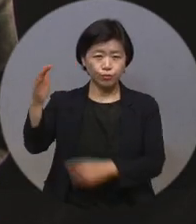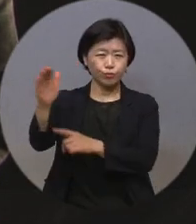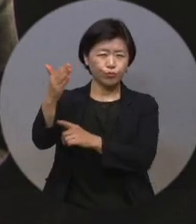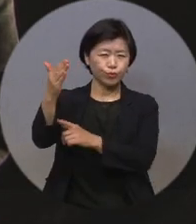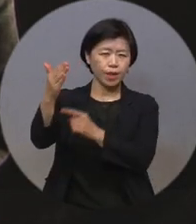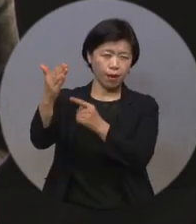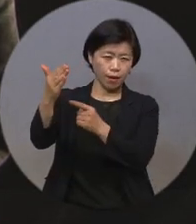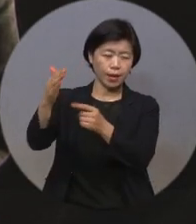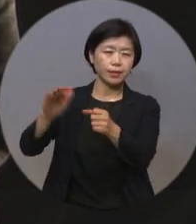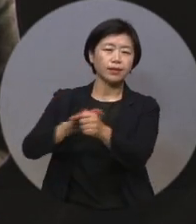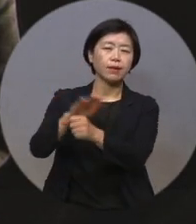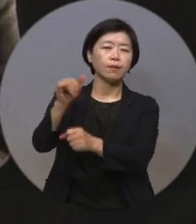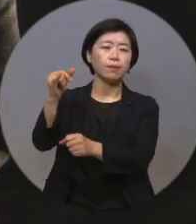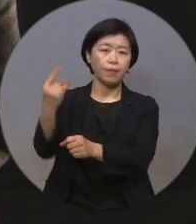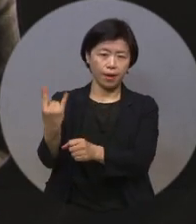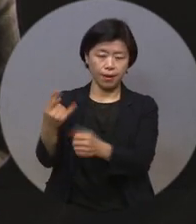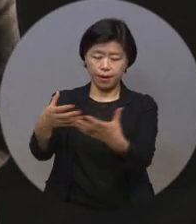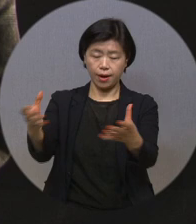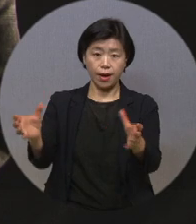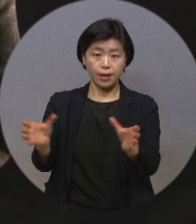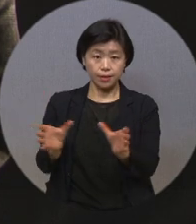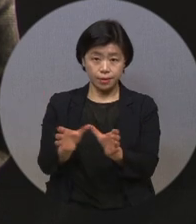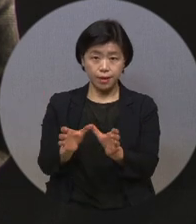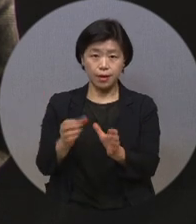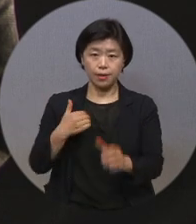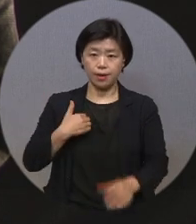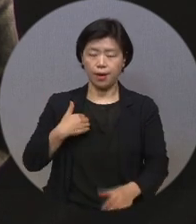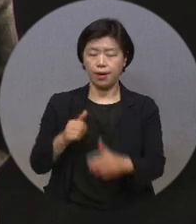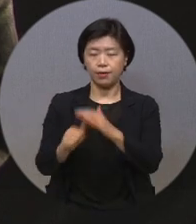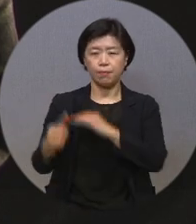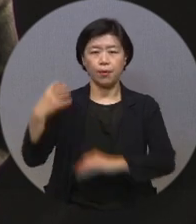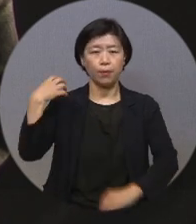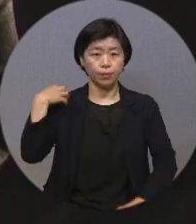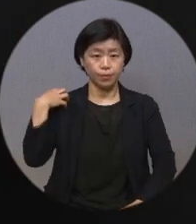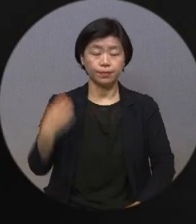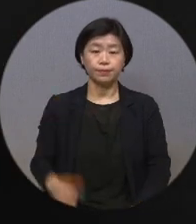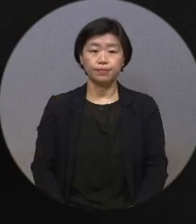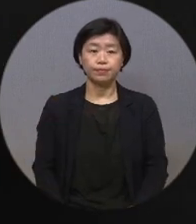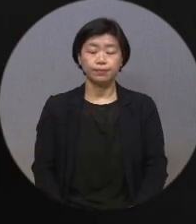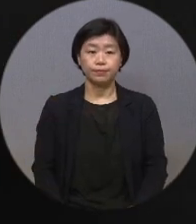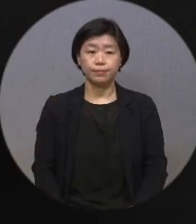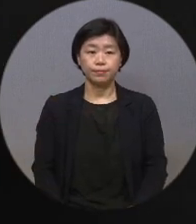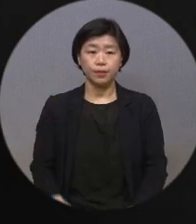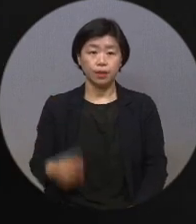국기사랑회라는 단체를 가지면서 대표직을 맡고 있습니다.